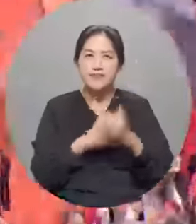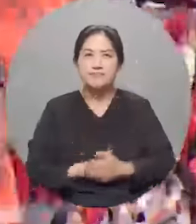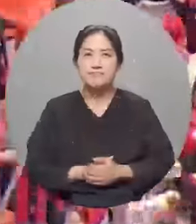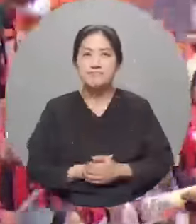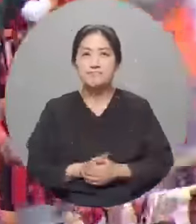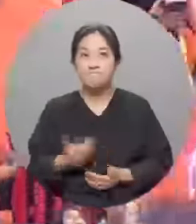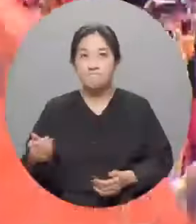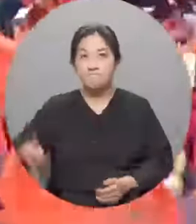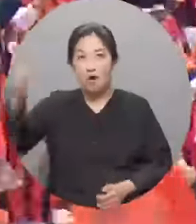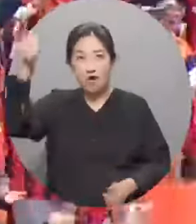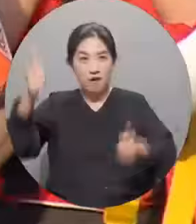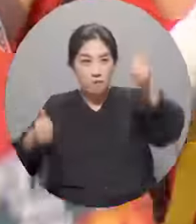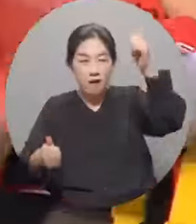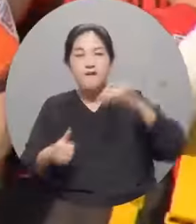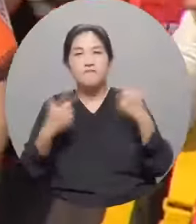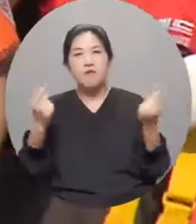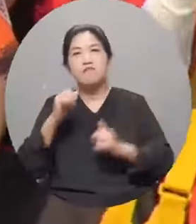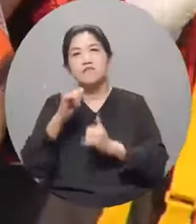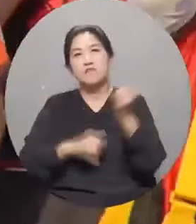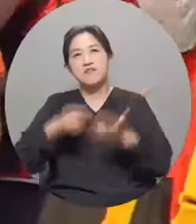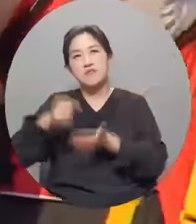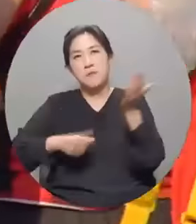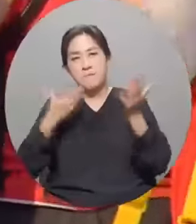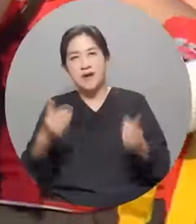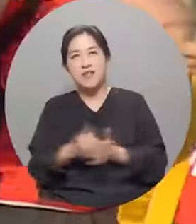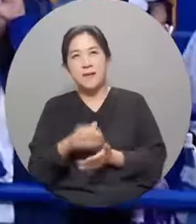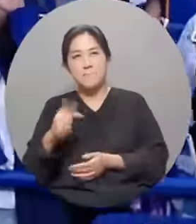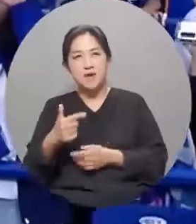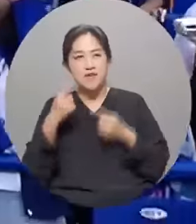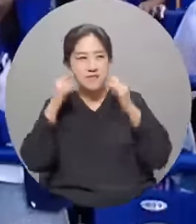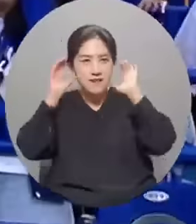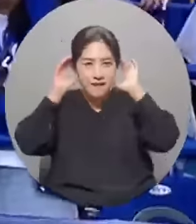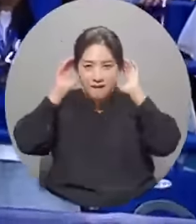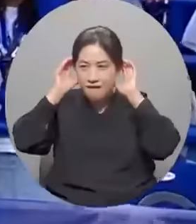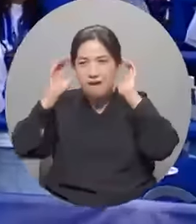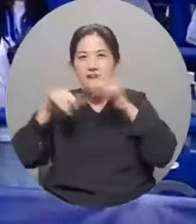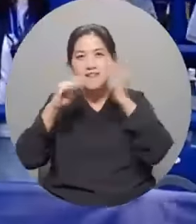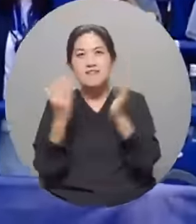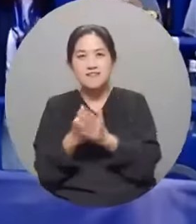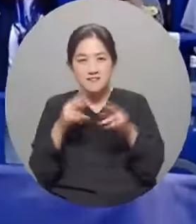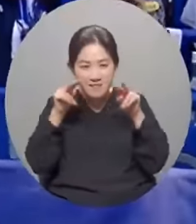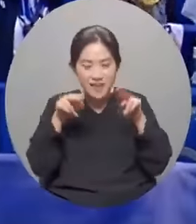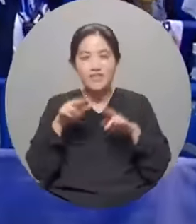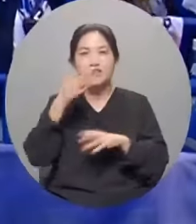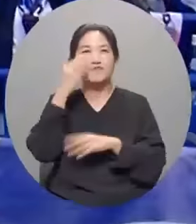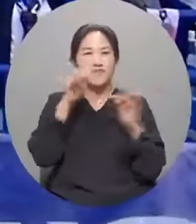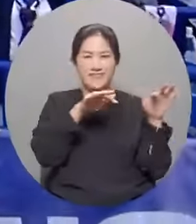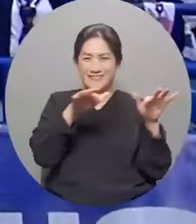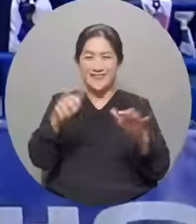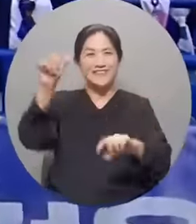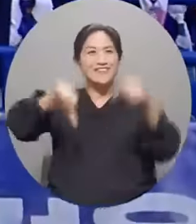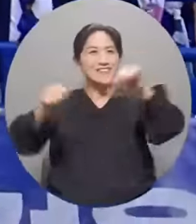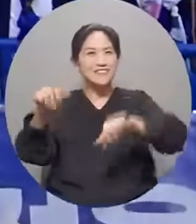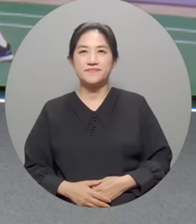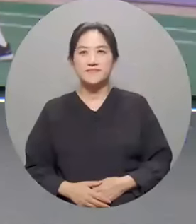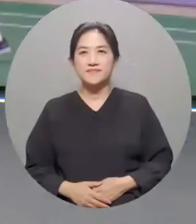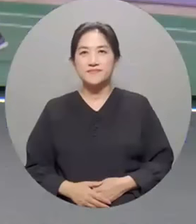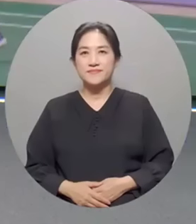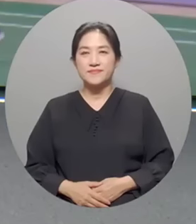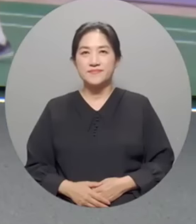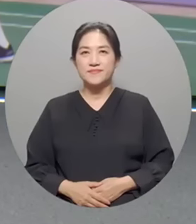이겨도 역사가 되는 한판 승부. 팬들의 눈과 귀는 이미 울산을 향해 있습니다. MBC 뉴스 송기성입니다.